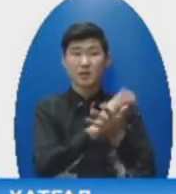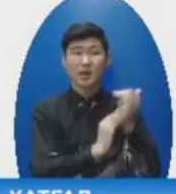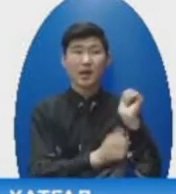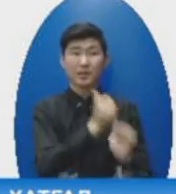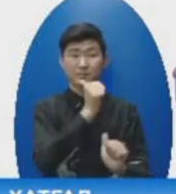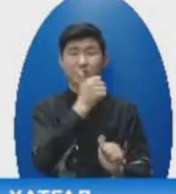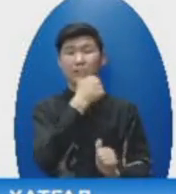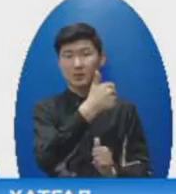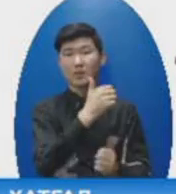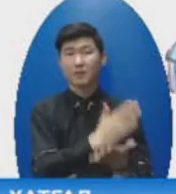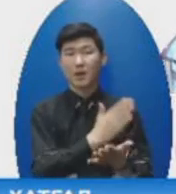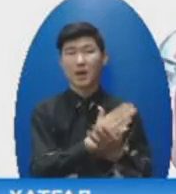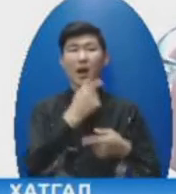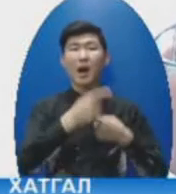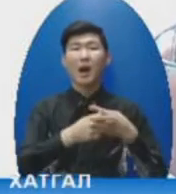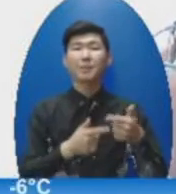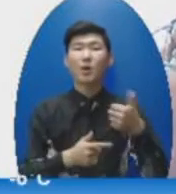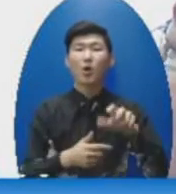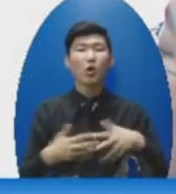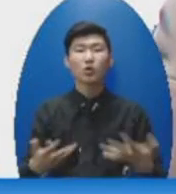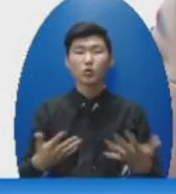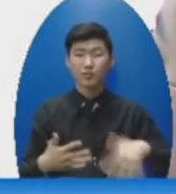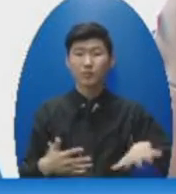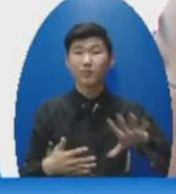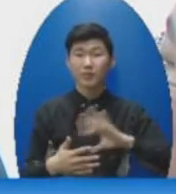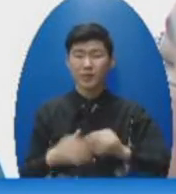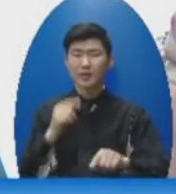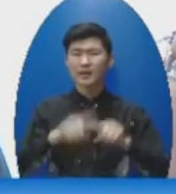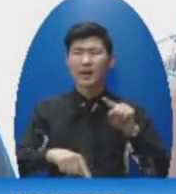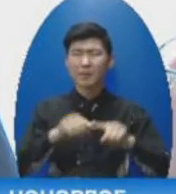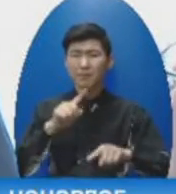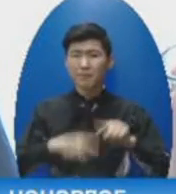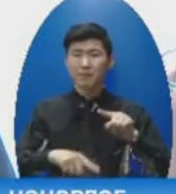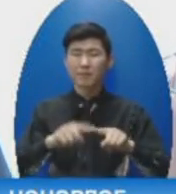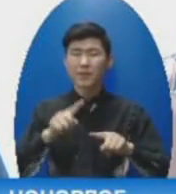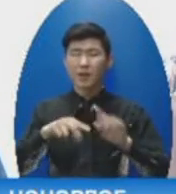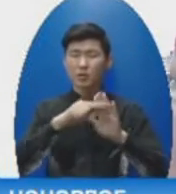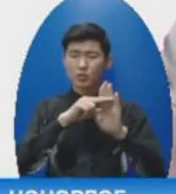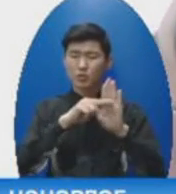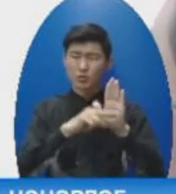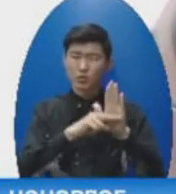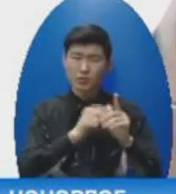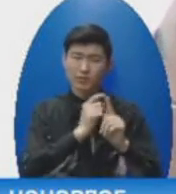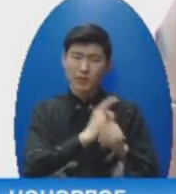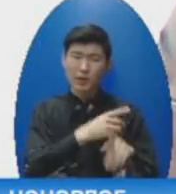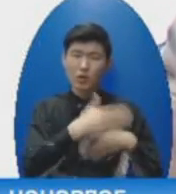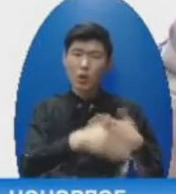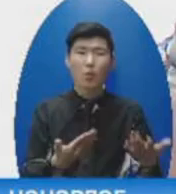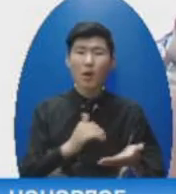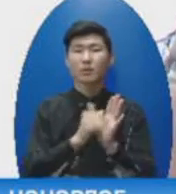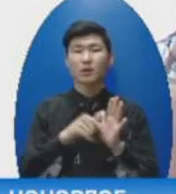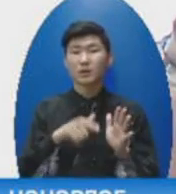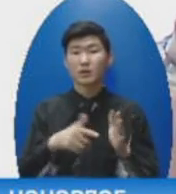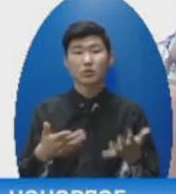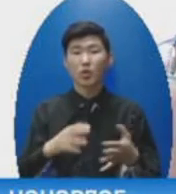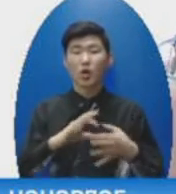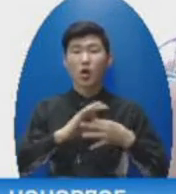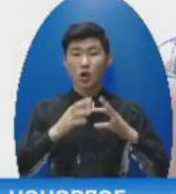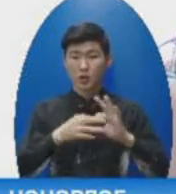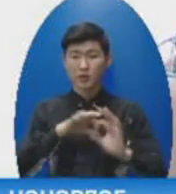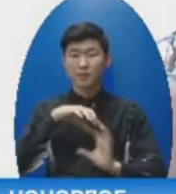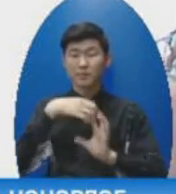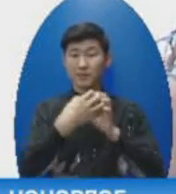байна. Хамгийн гол нь бид нэр ямар одоо зарчим баримтлах вэ гэхээр зэрэг энэ олимпик